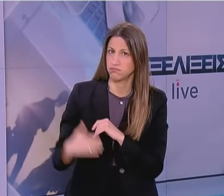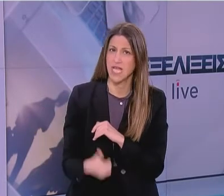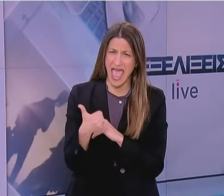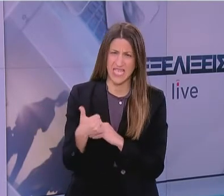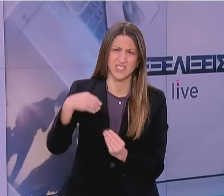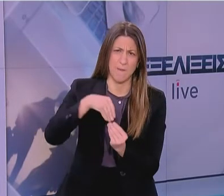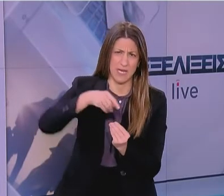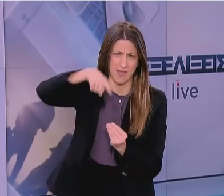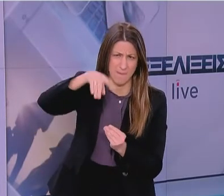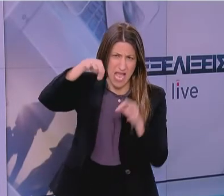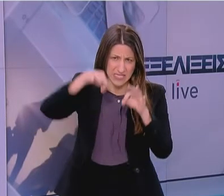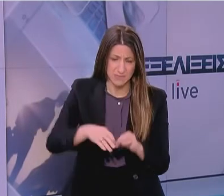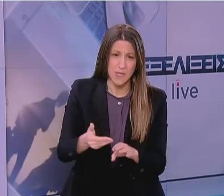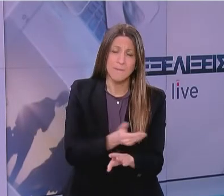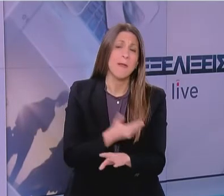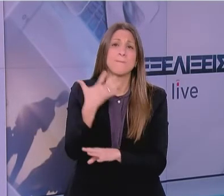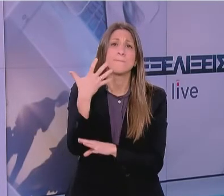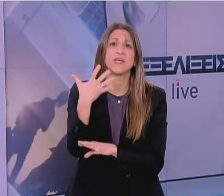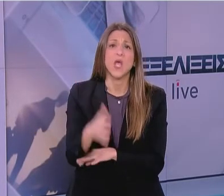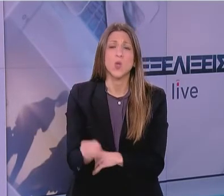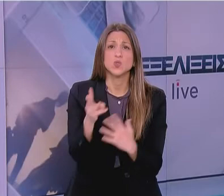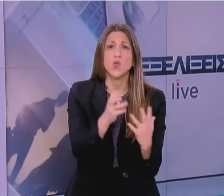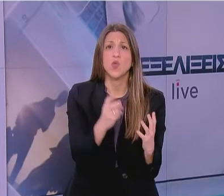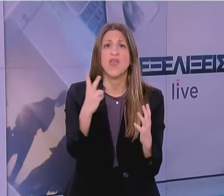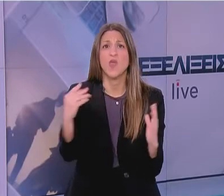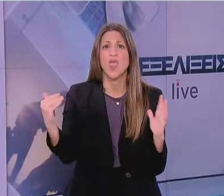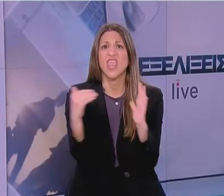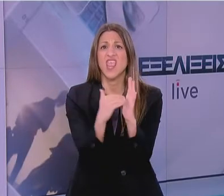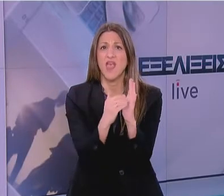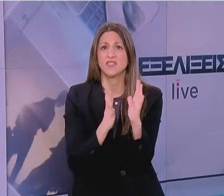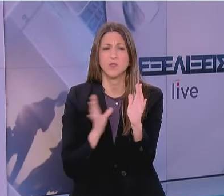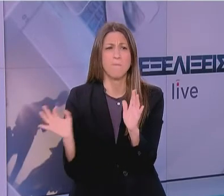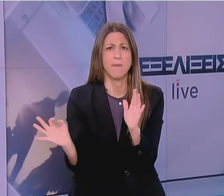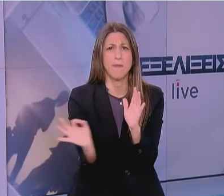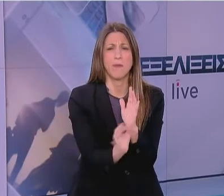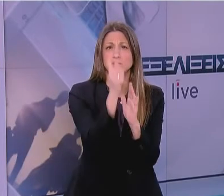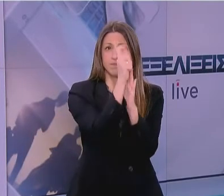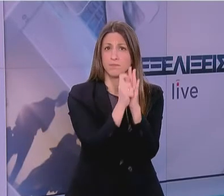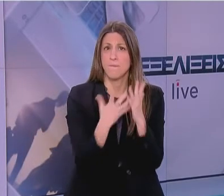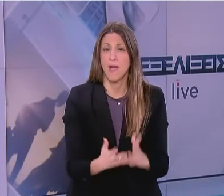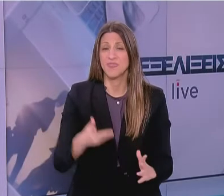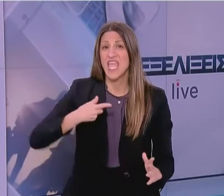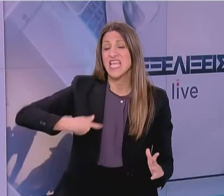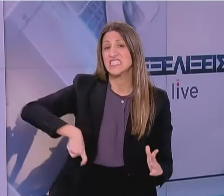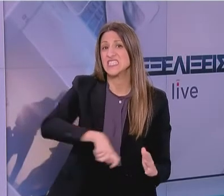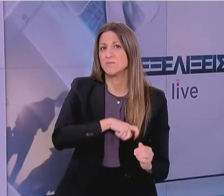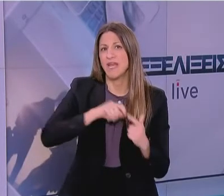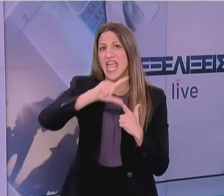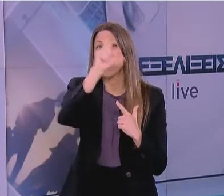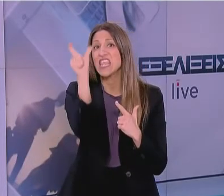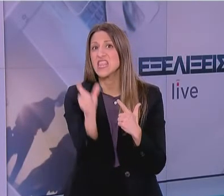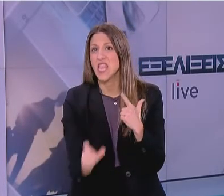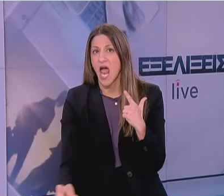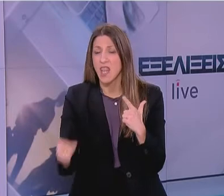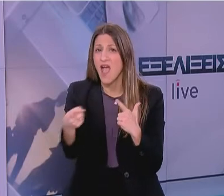Απριλίου, περισσότερες από 582.000 περιπτώσεις της νόσου έχουν καταγραφεί, με την Ισπανία και την Ιταλία να έχουν